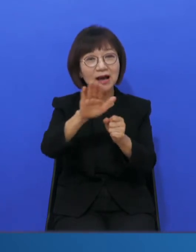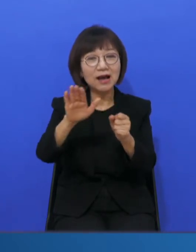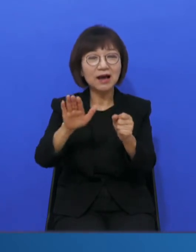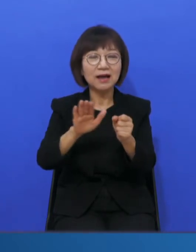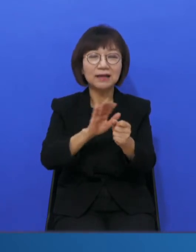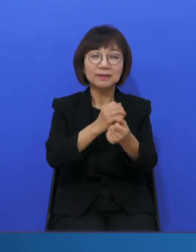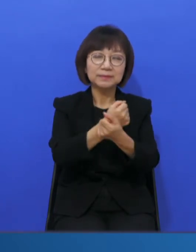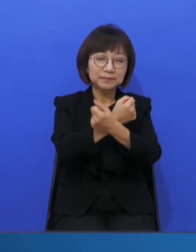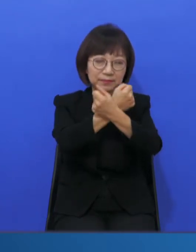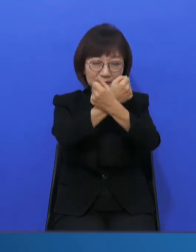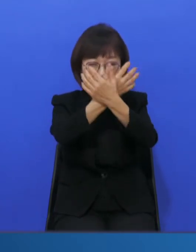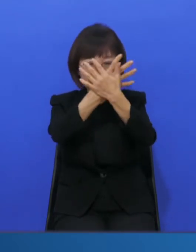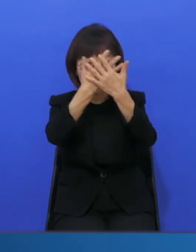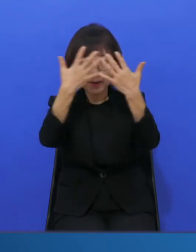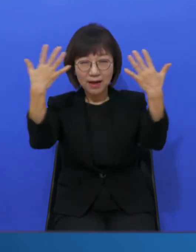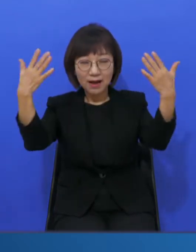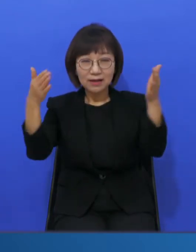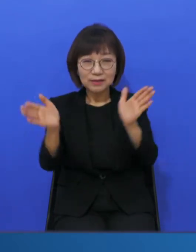사랑합니다.